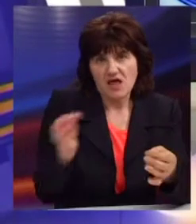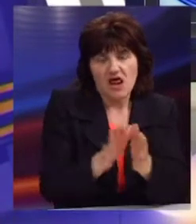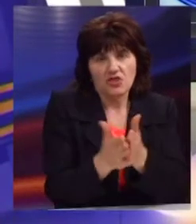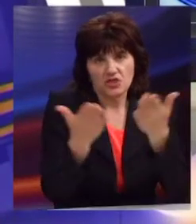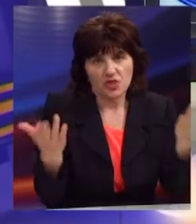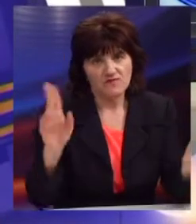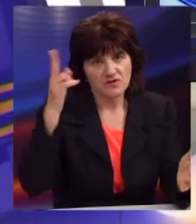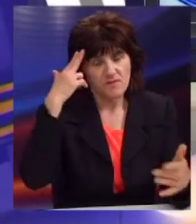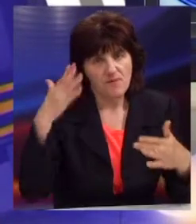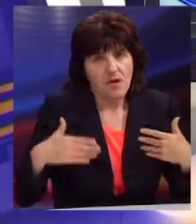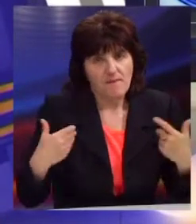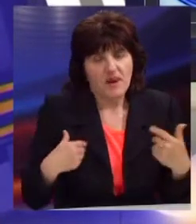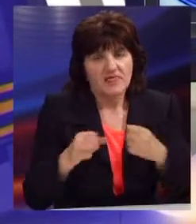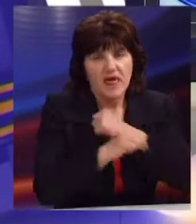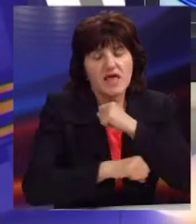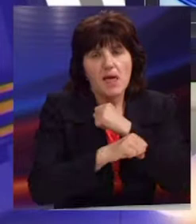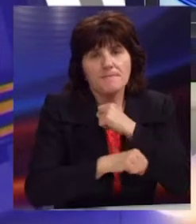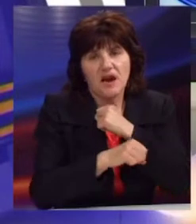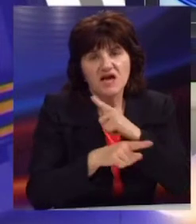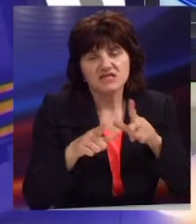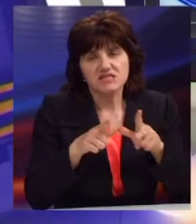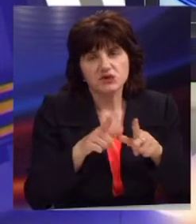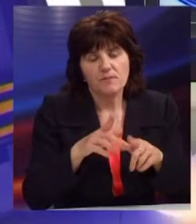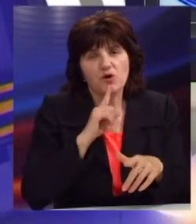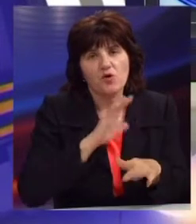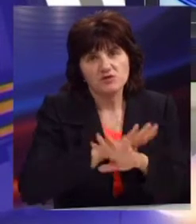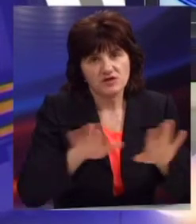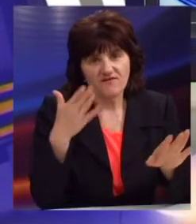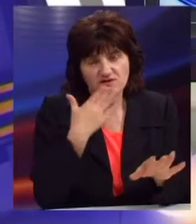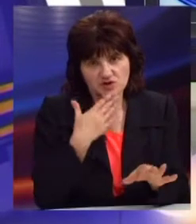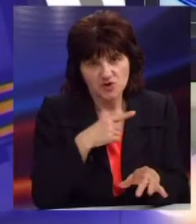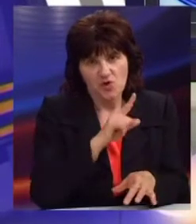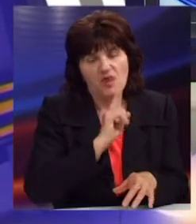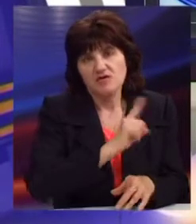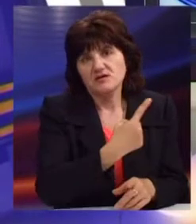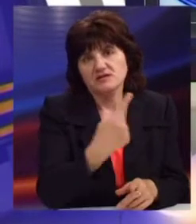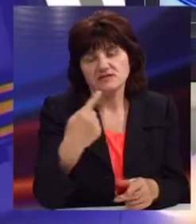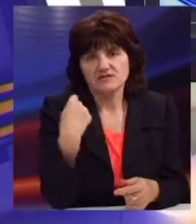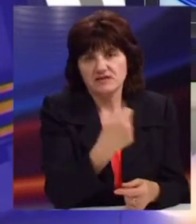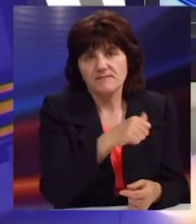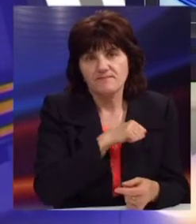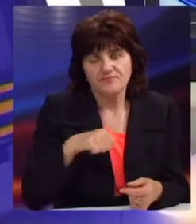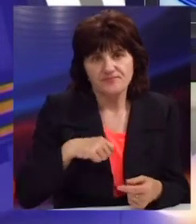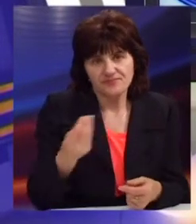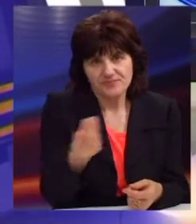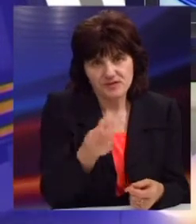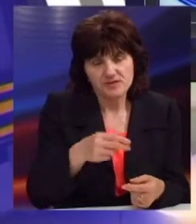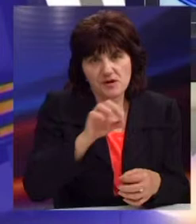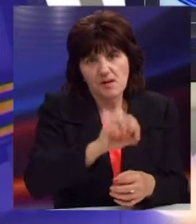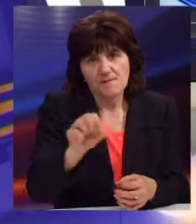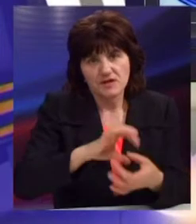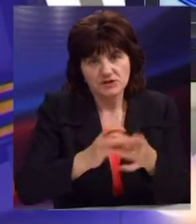škole pod nazivom Gimnazijum. Časopis je posvećen maturantima gimnazije koji su i njegovi urednici. Po rečima urednika, Gimnazijum